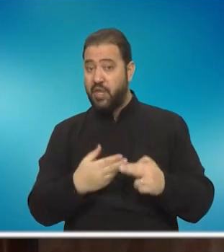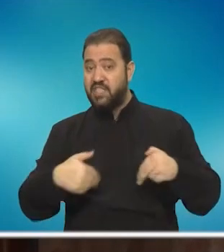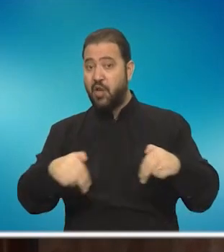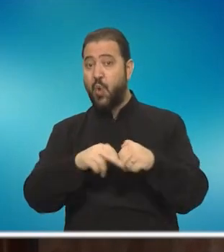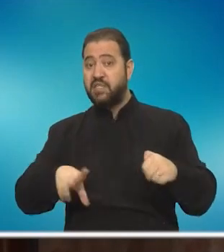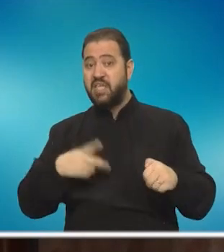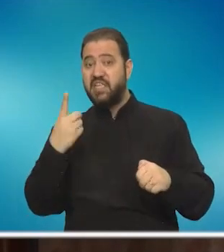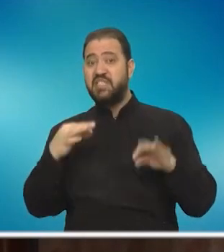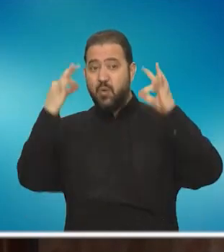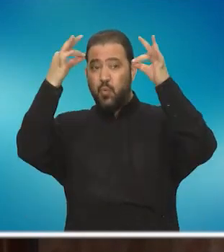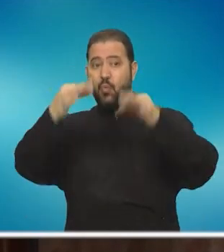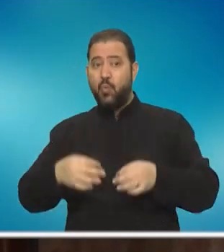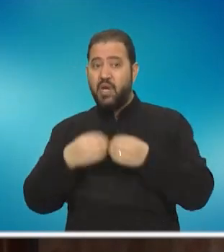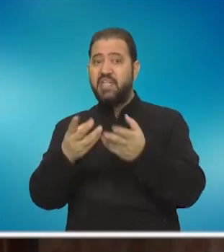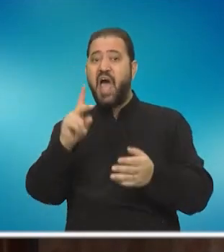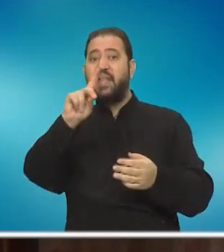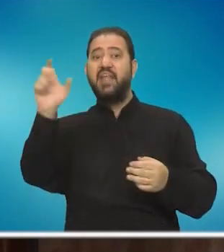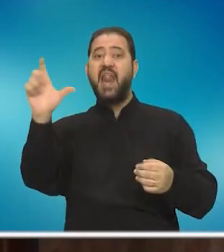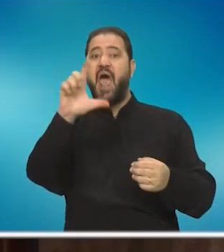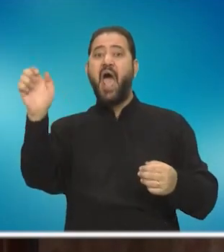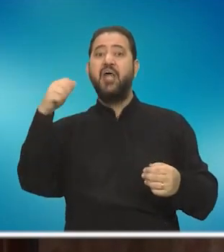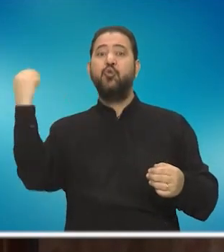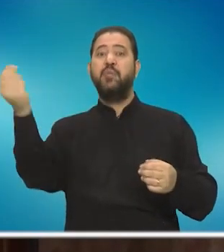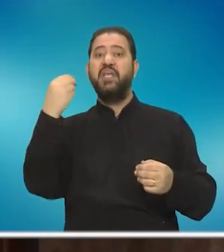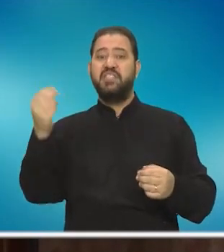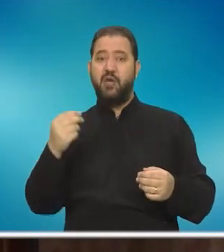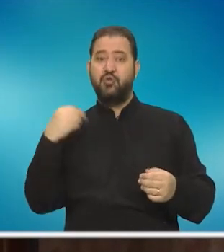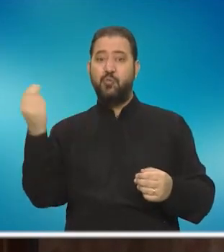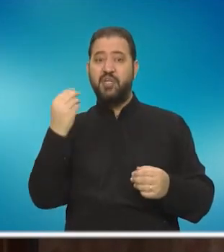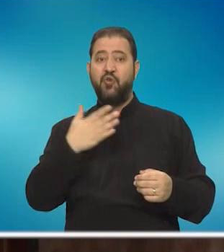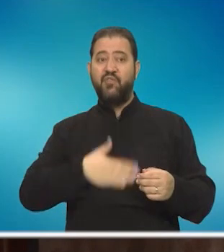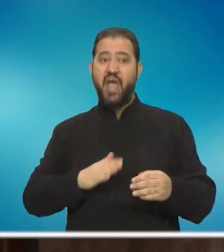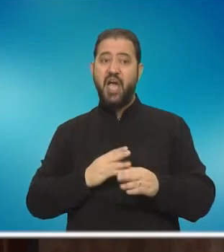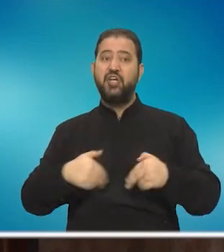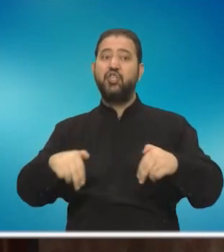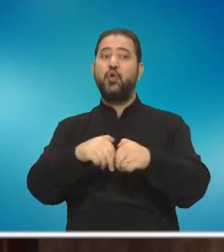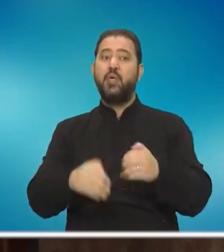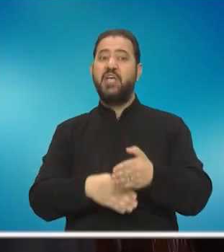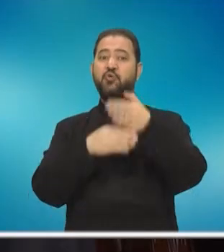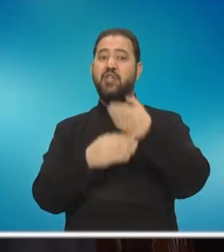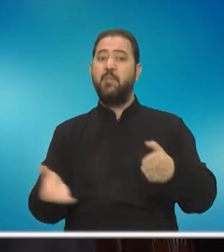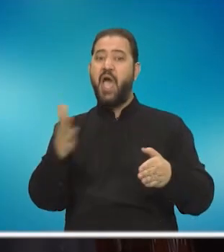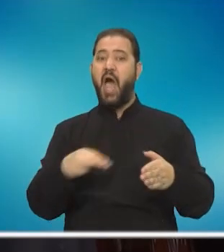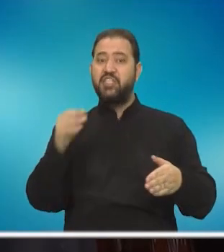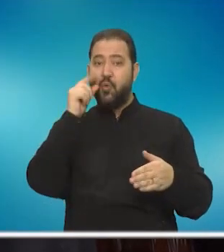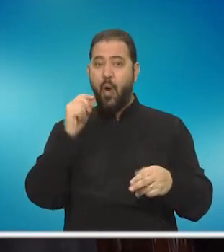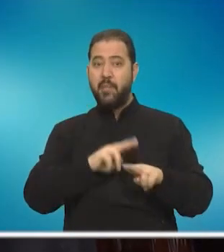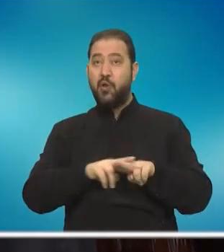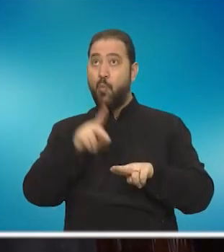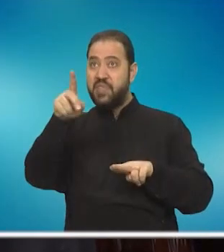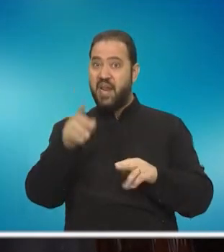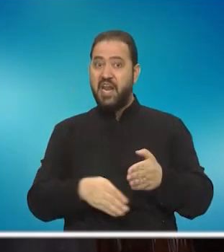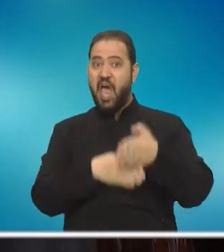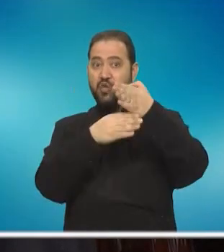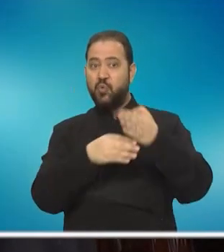interpretat, totul este cu trimitere la dicționarul explicativ, să vadă dacă se încadrează în rigorile